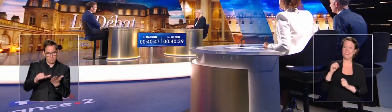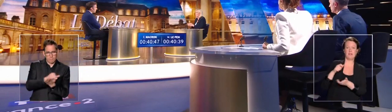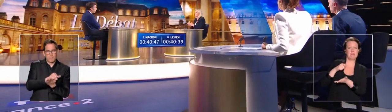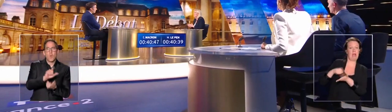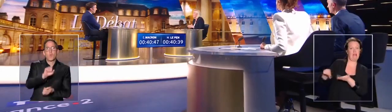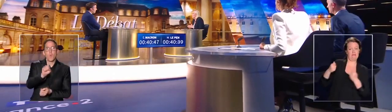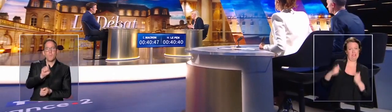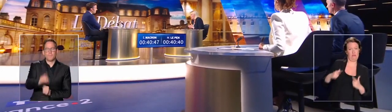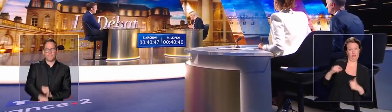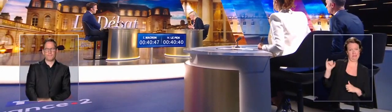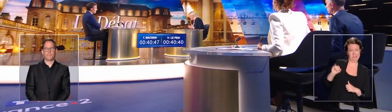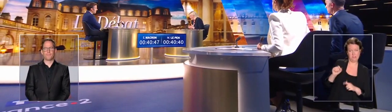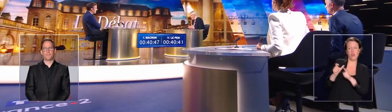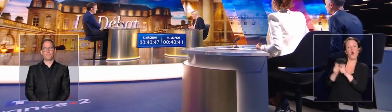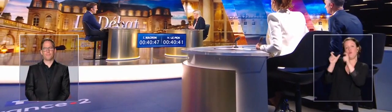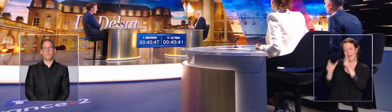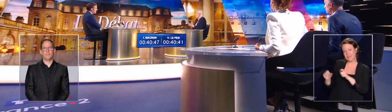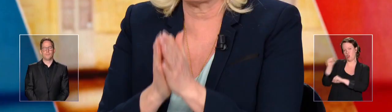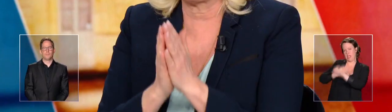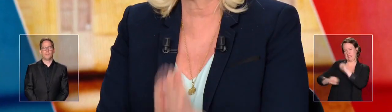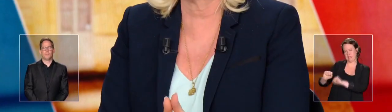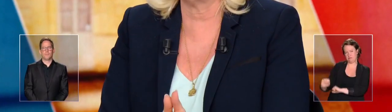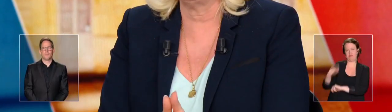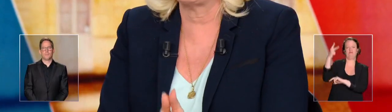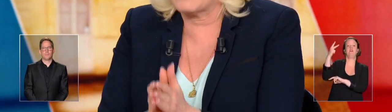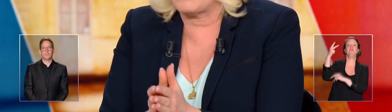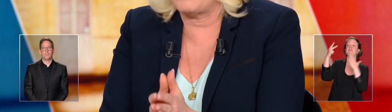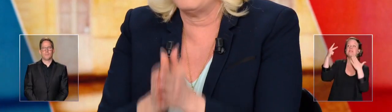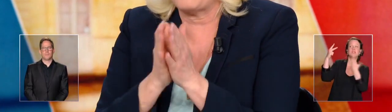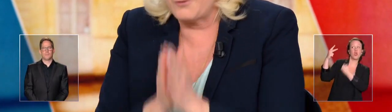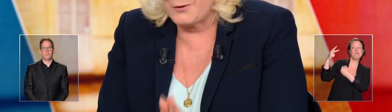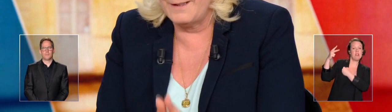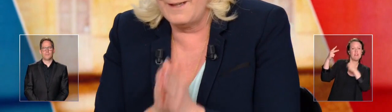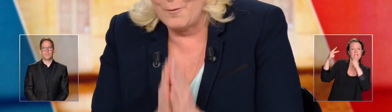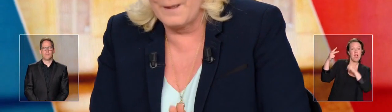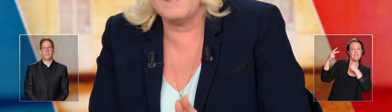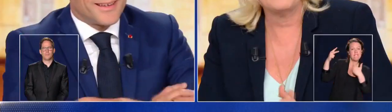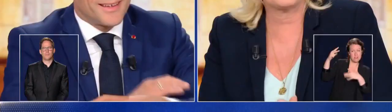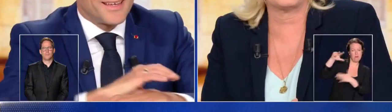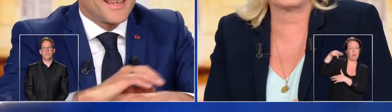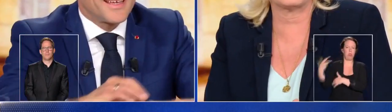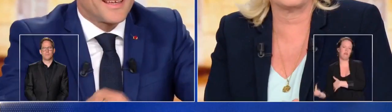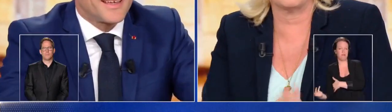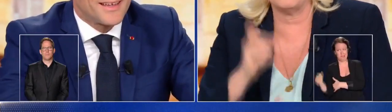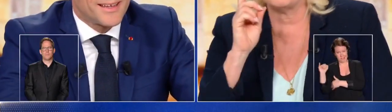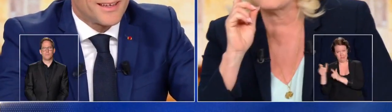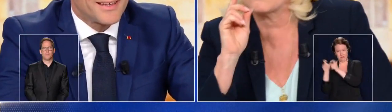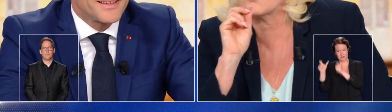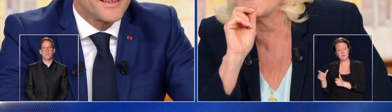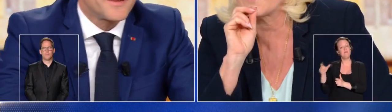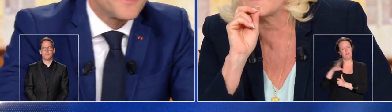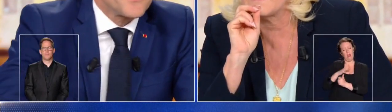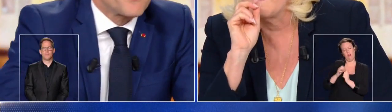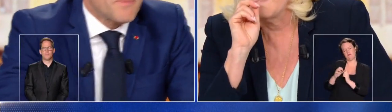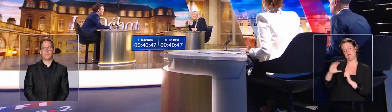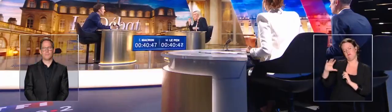c'est l'exploitant qui démantèlent et c'est cautionner et vous le savez très bien cautionner auprès de la caisse des dépôts en revanche que